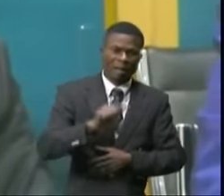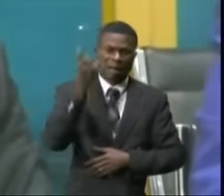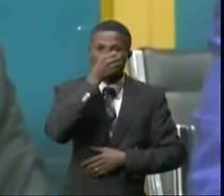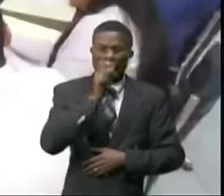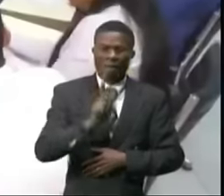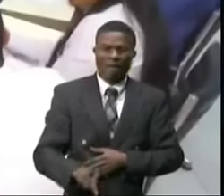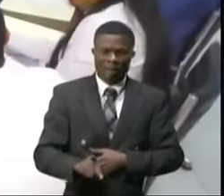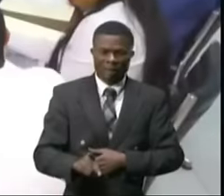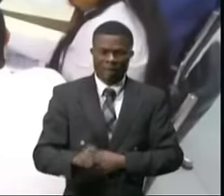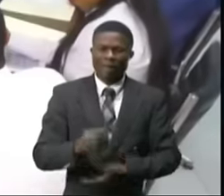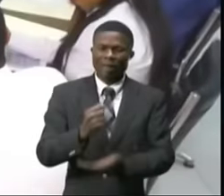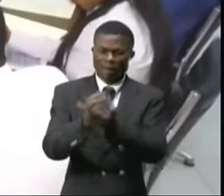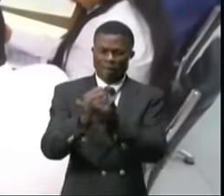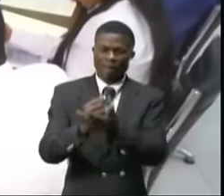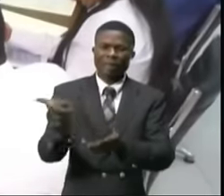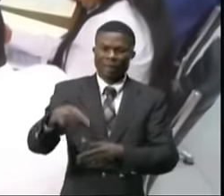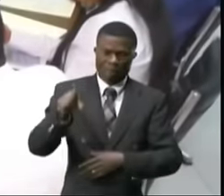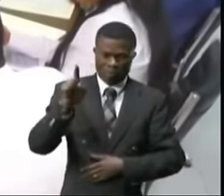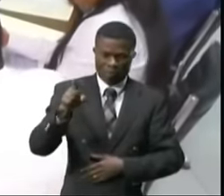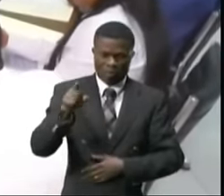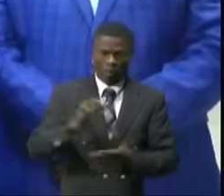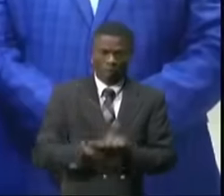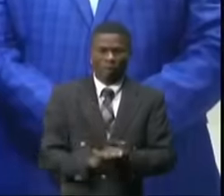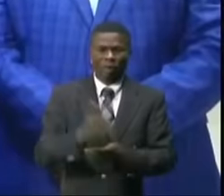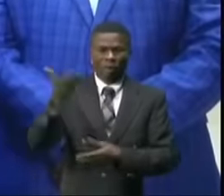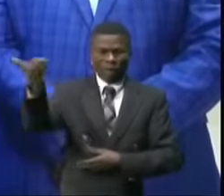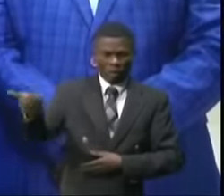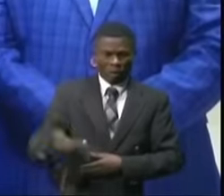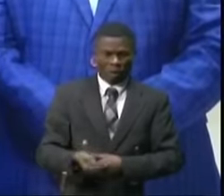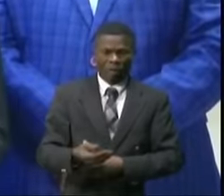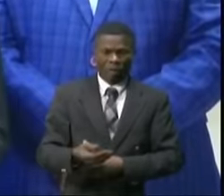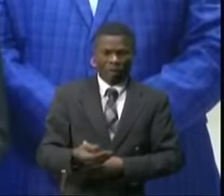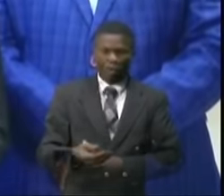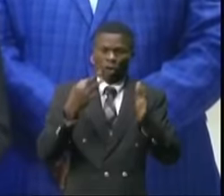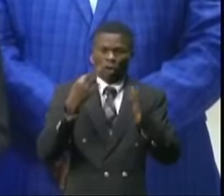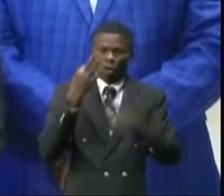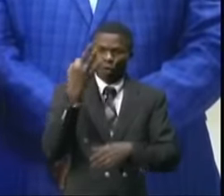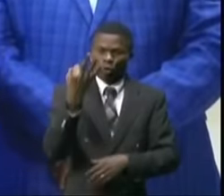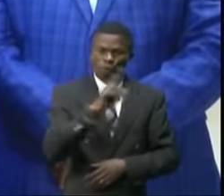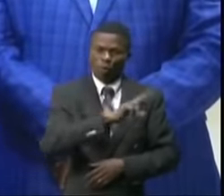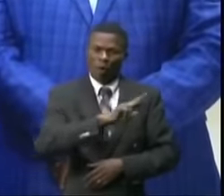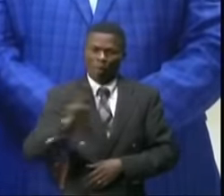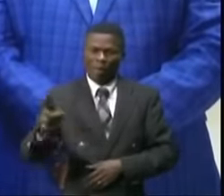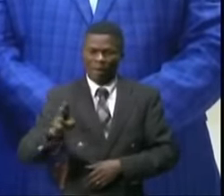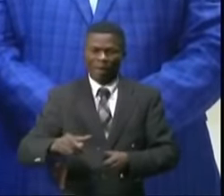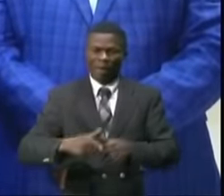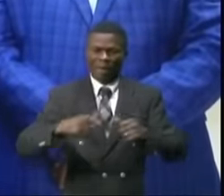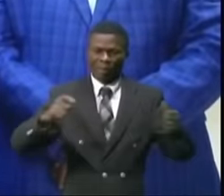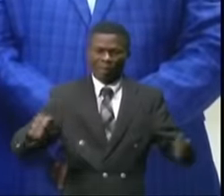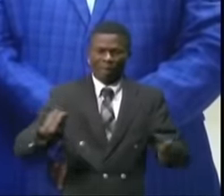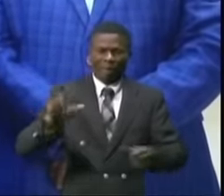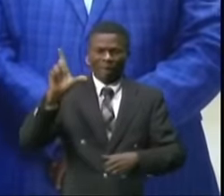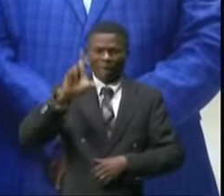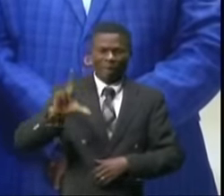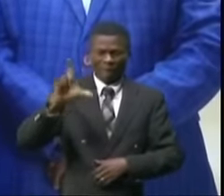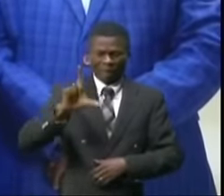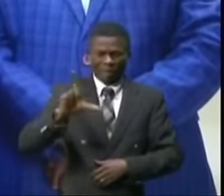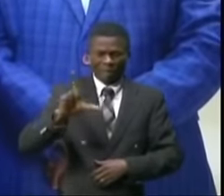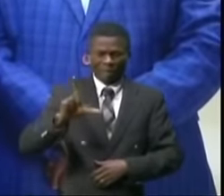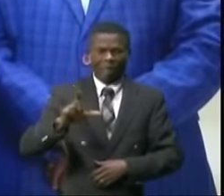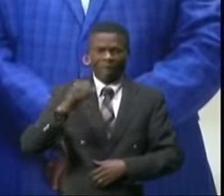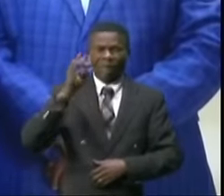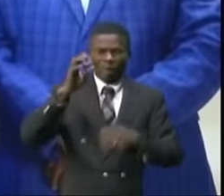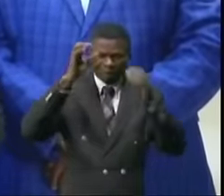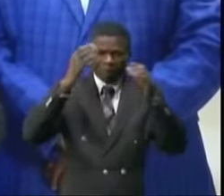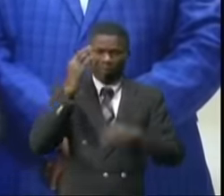pour desservir la province de la Tchopo. Nous venons de recevoir 3000 mètres cubes en produits, comme Excellence vient de le